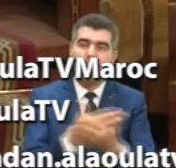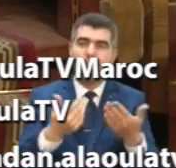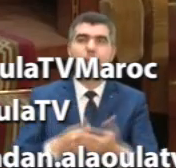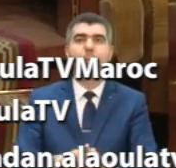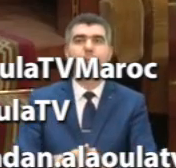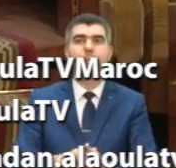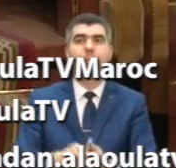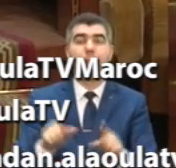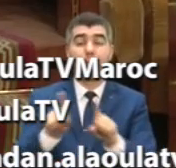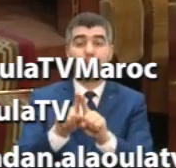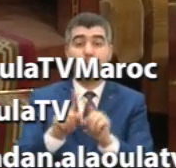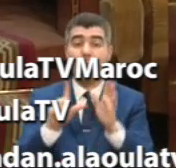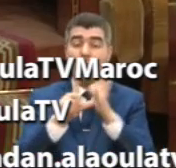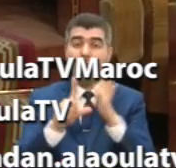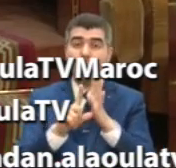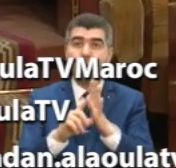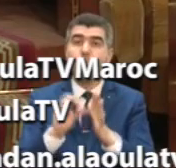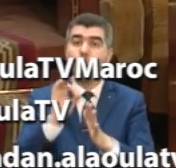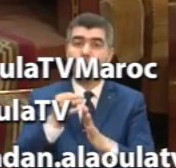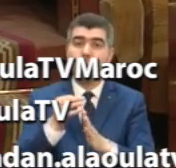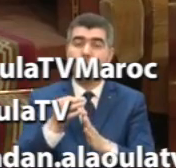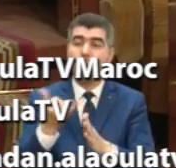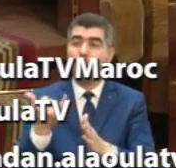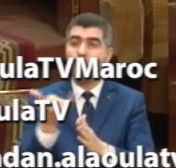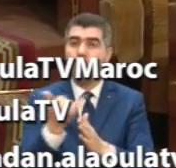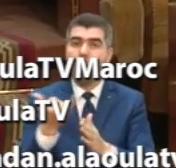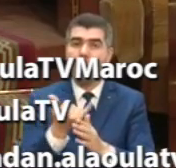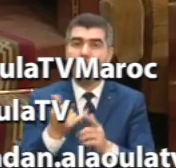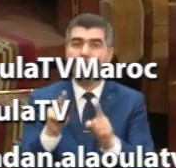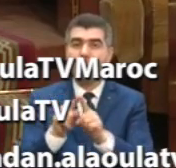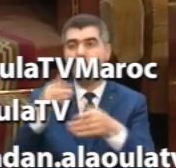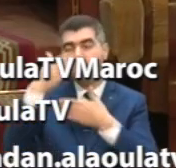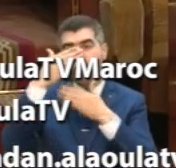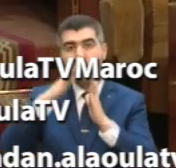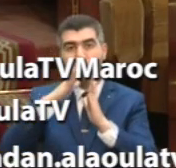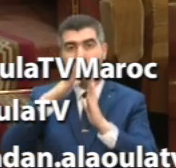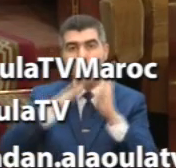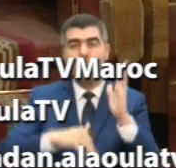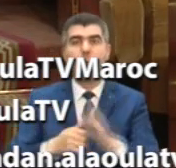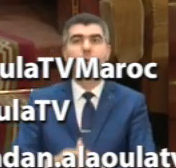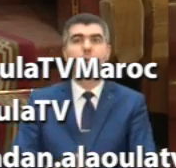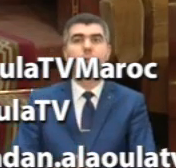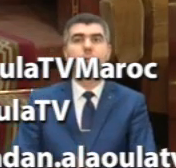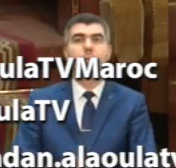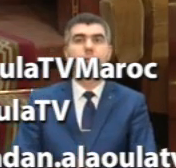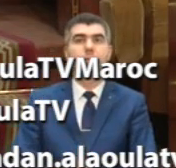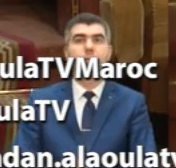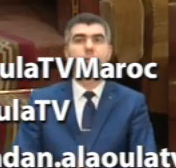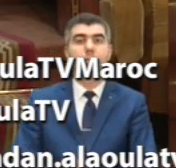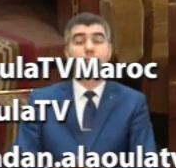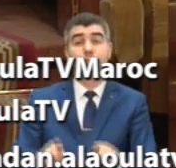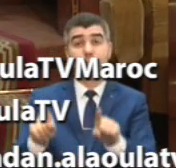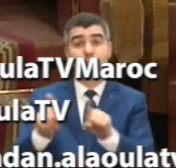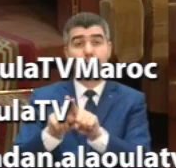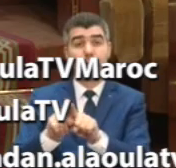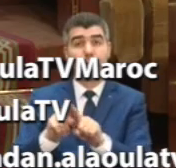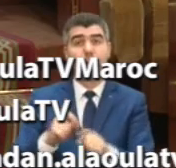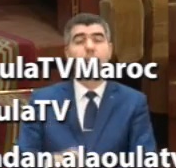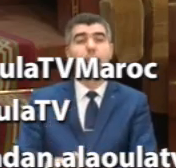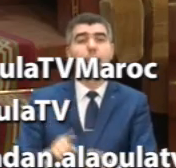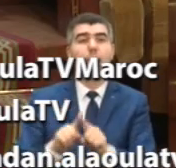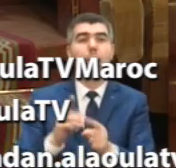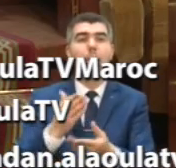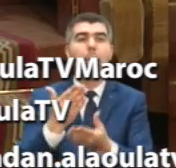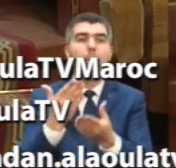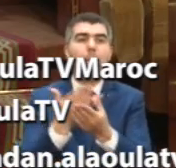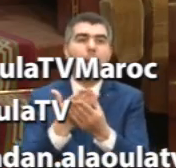هو حق لابناء هذه الفئه كما هو حق للمواطن المغربي بشكل عام. سيد الوزير، هذا يعني الملف